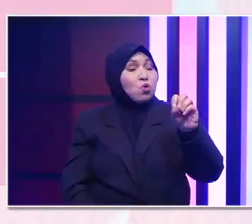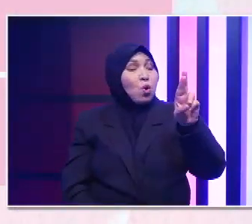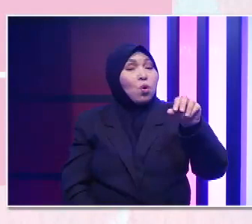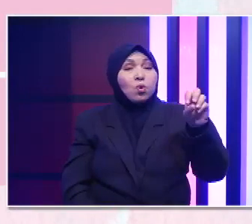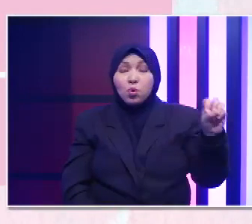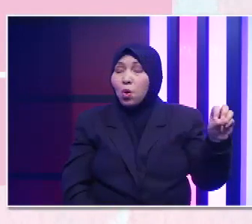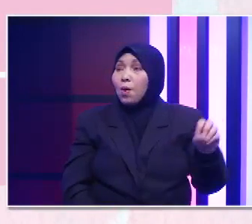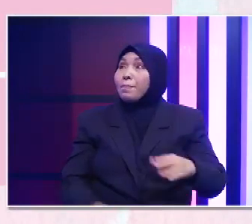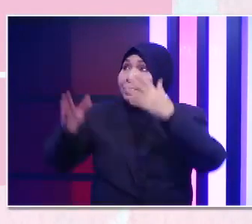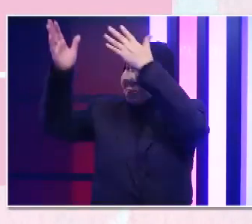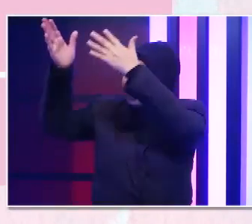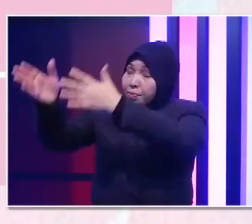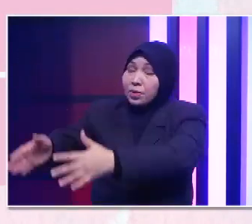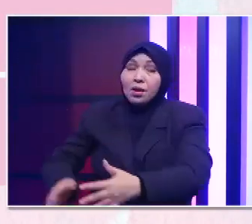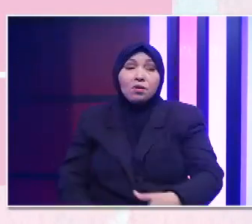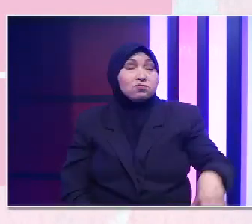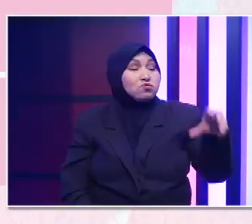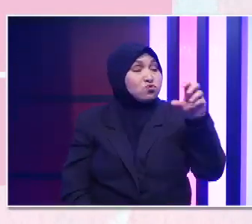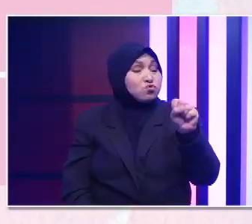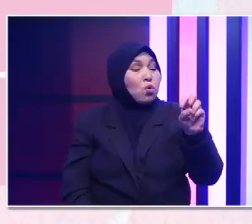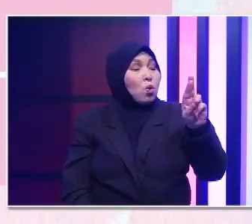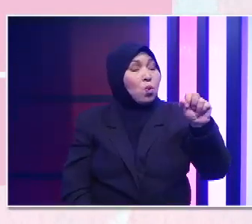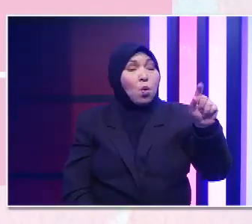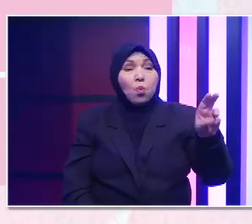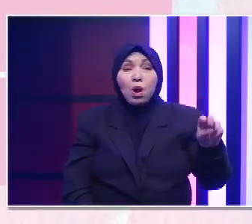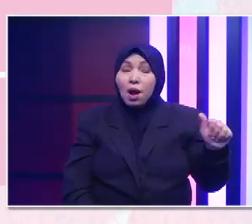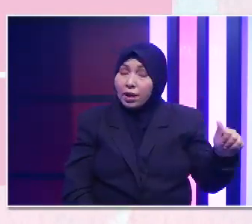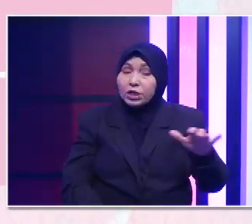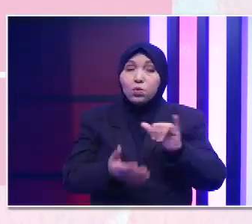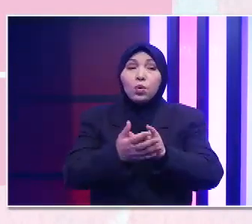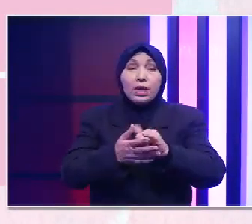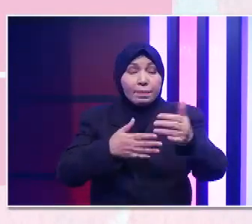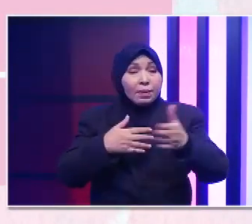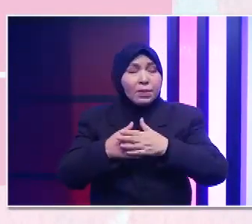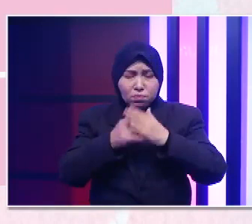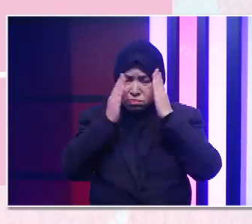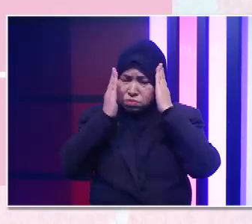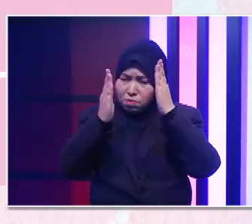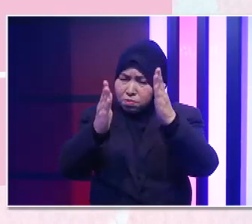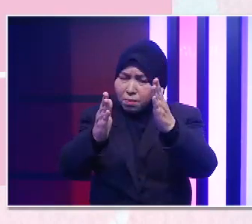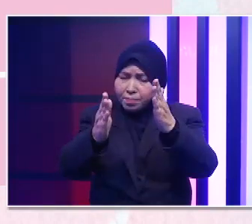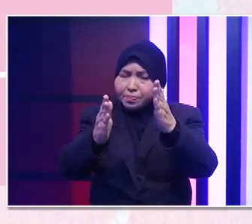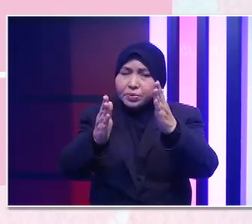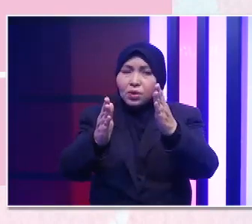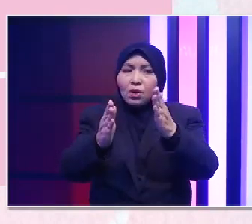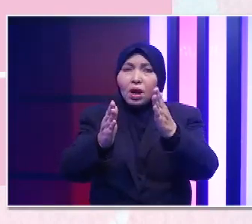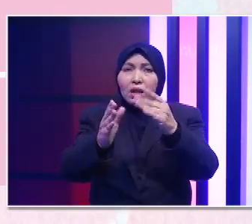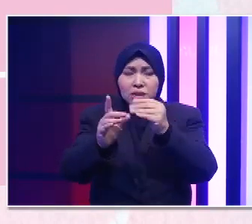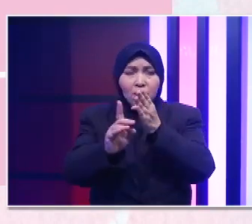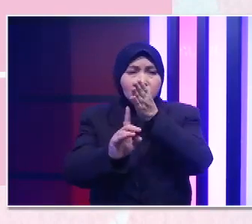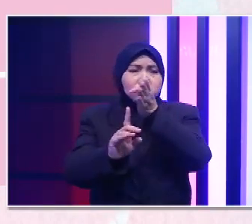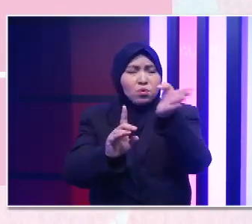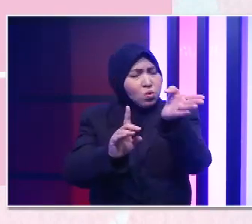Solo ber-ac the shower ada Timur ia merujuk kepada cenderung ataupun condong